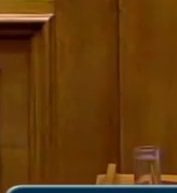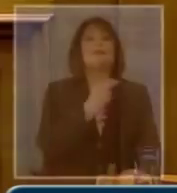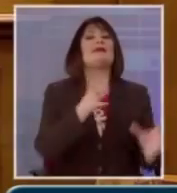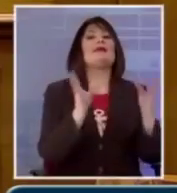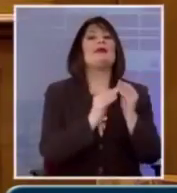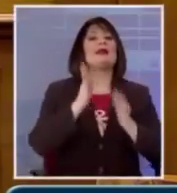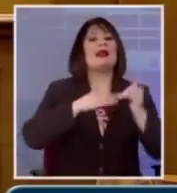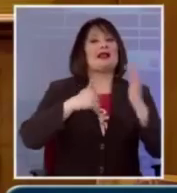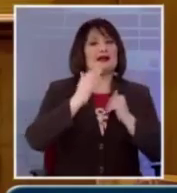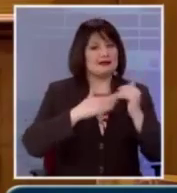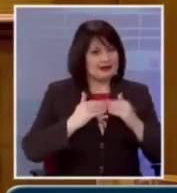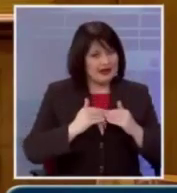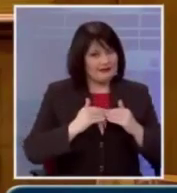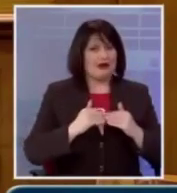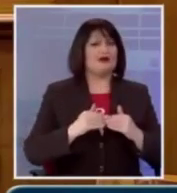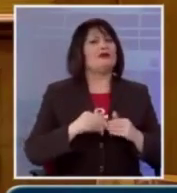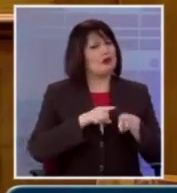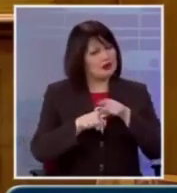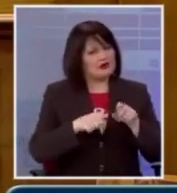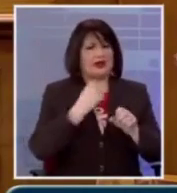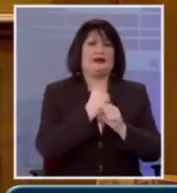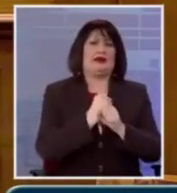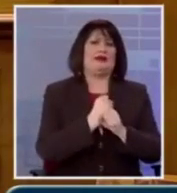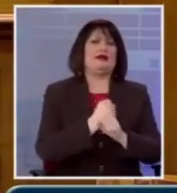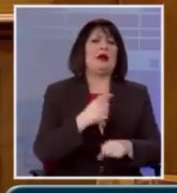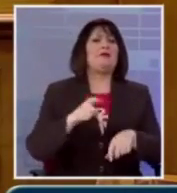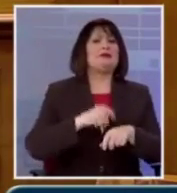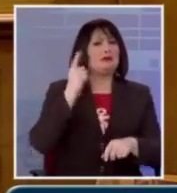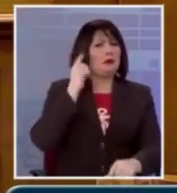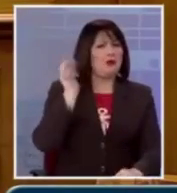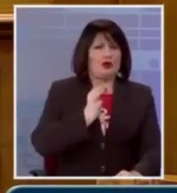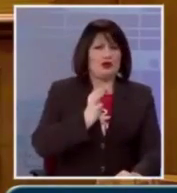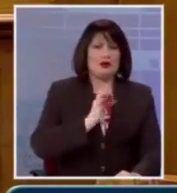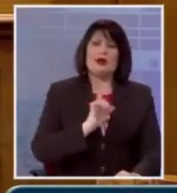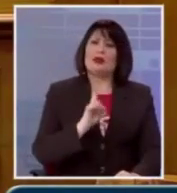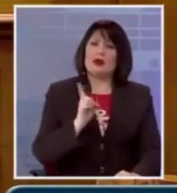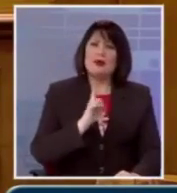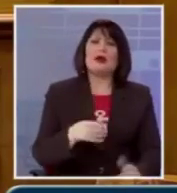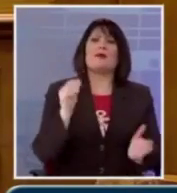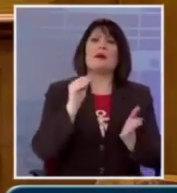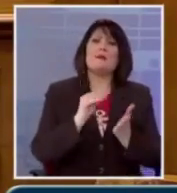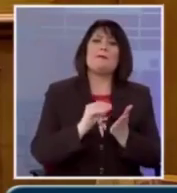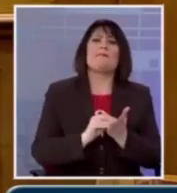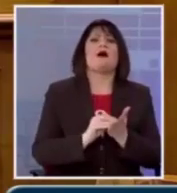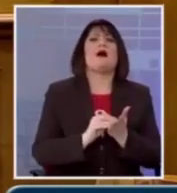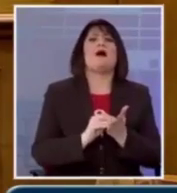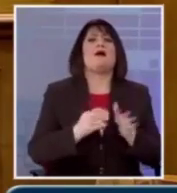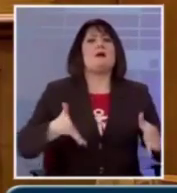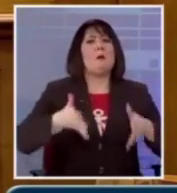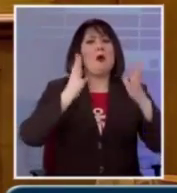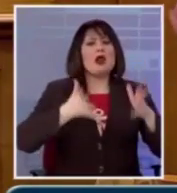είναι εντάσεως εργασίας, δεν έχουμε τη λογική ότι πρέπει να αρχίζουν να χτίζονται πάλι